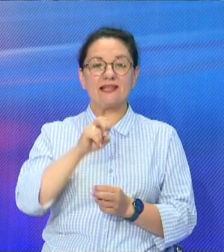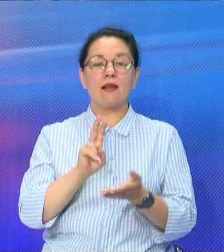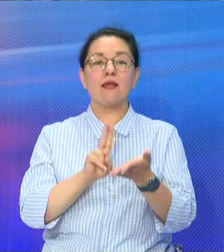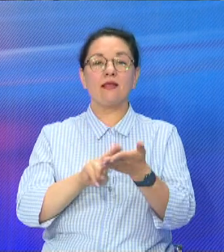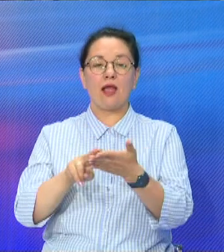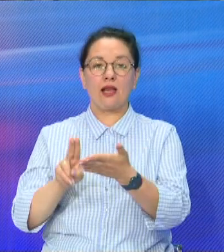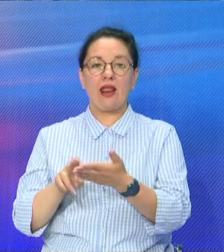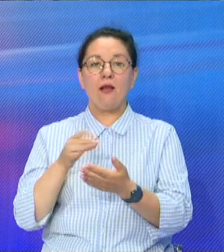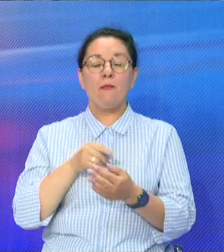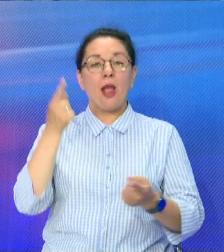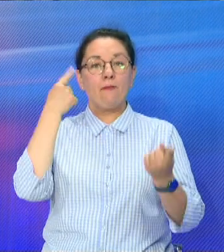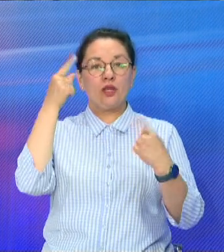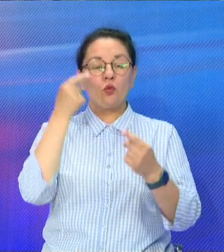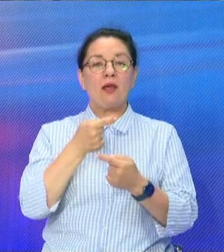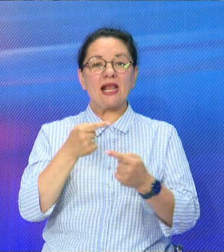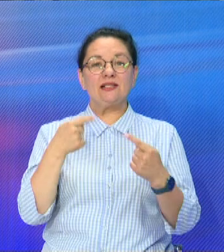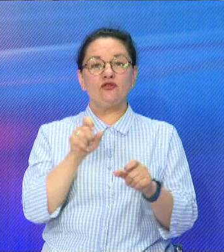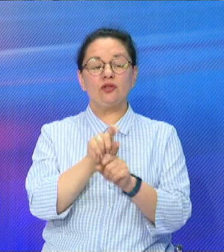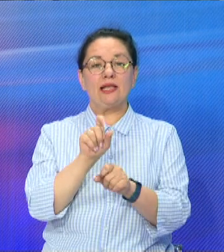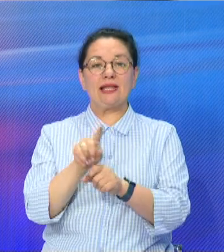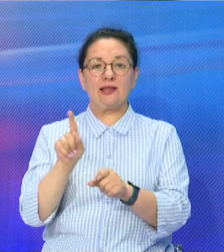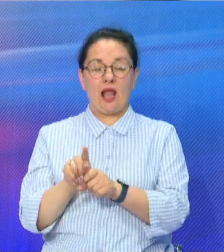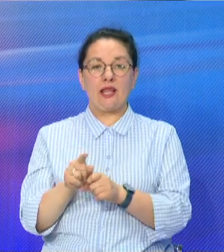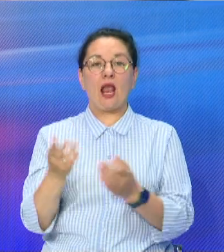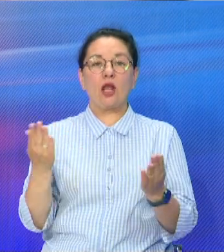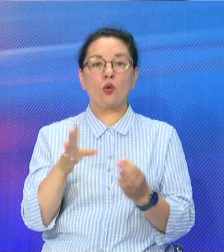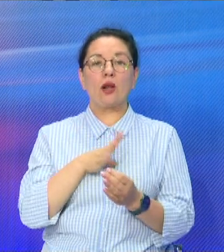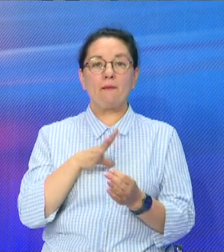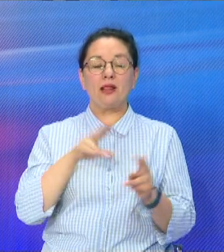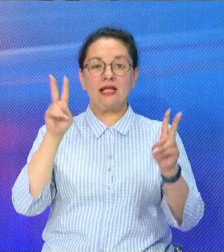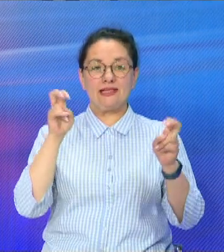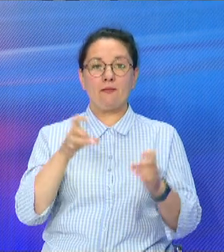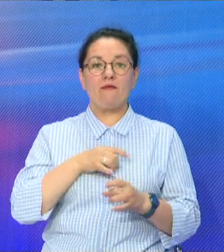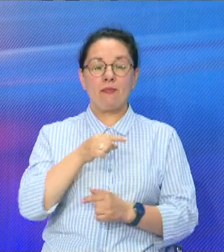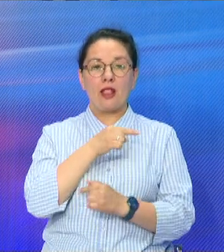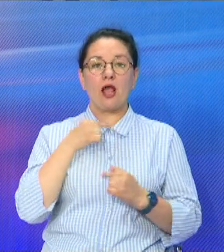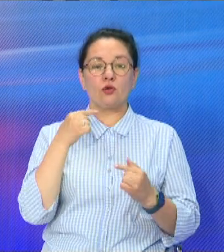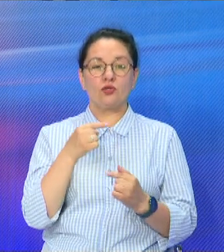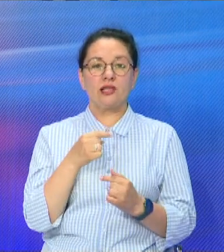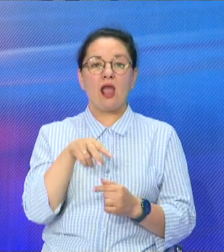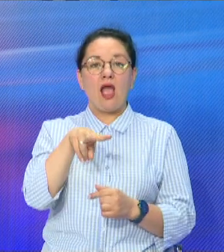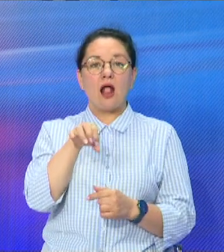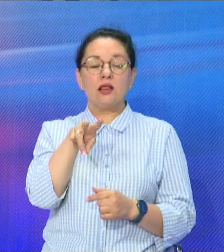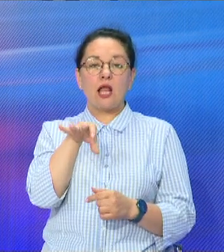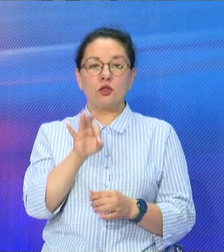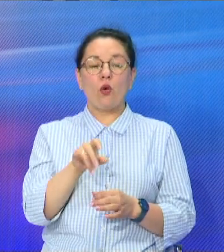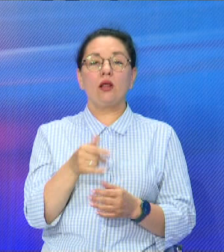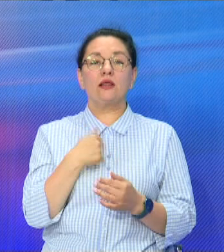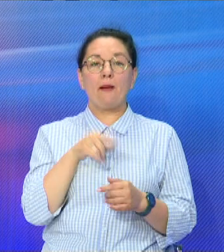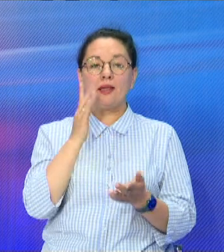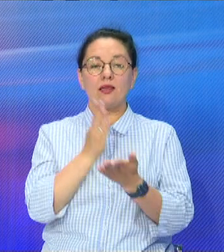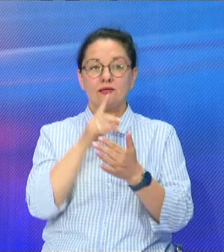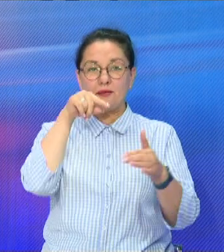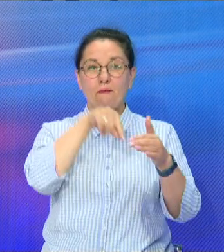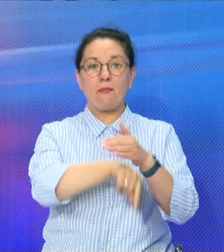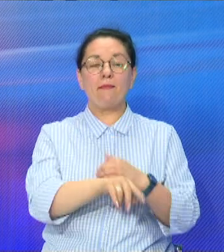задания и игры посвященный говоришь и например нагрел эту ночь на поминках посвященной